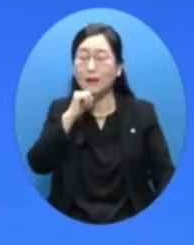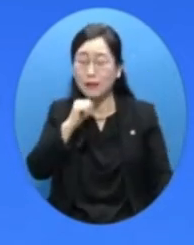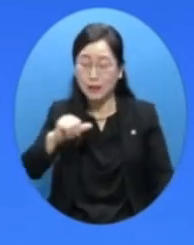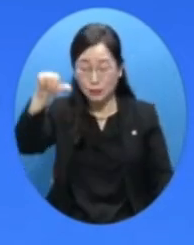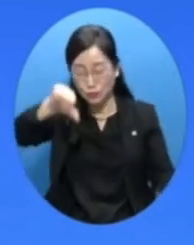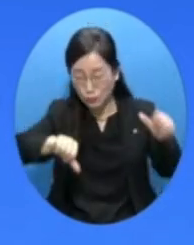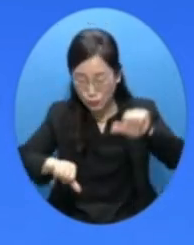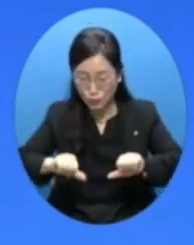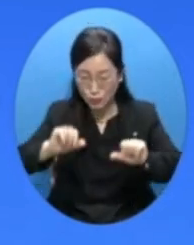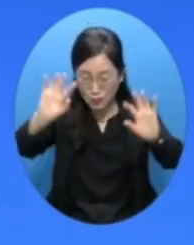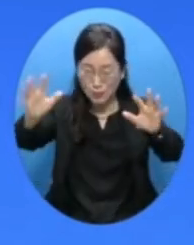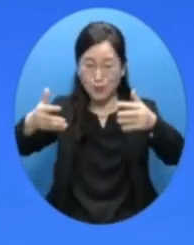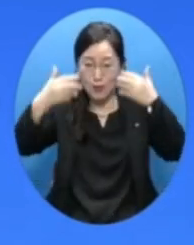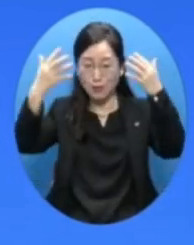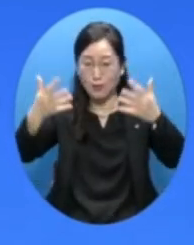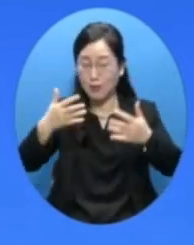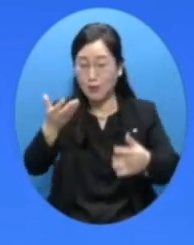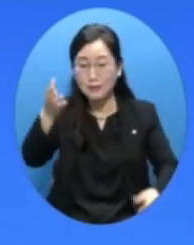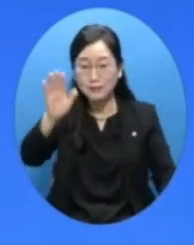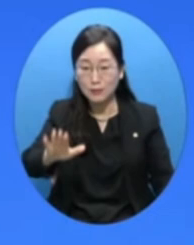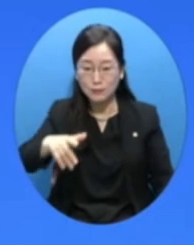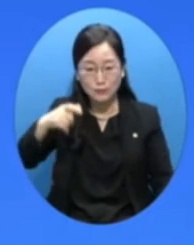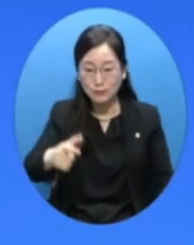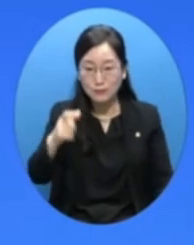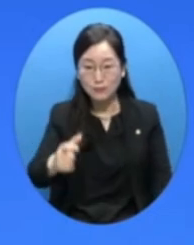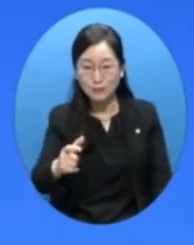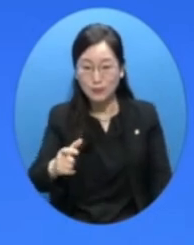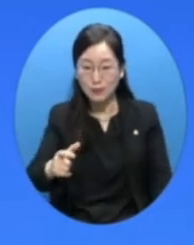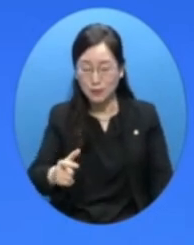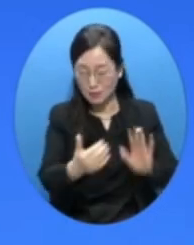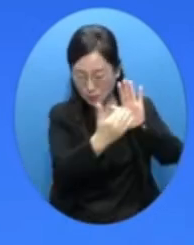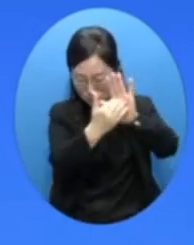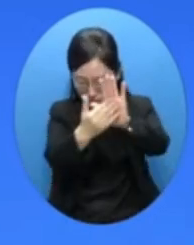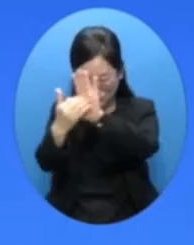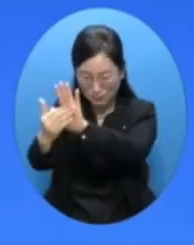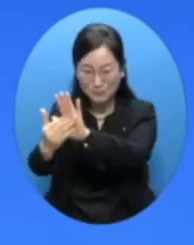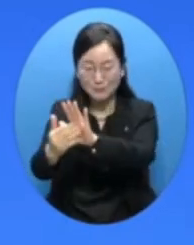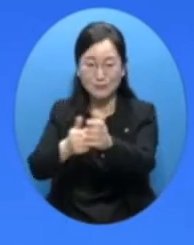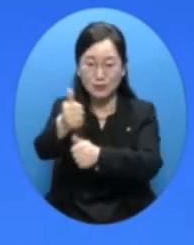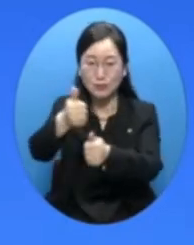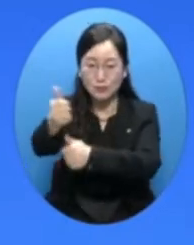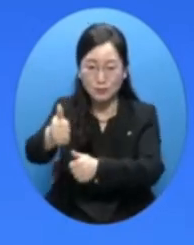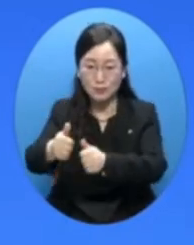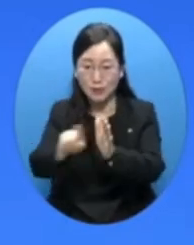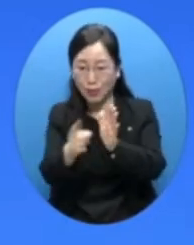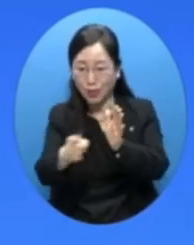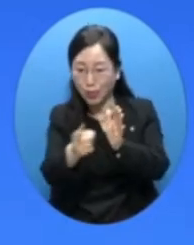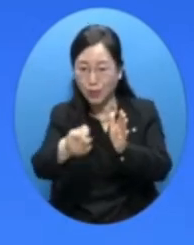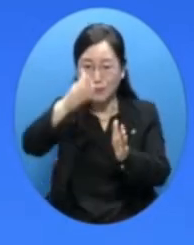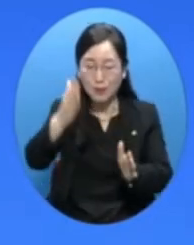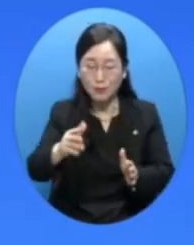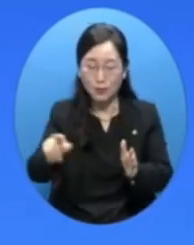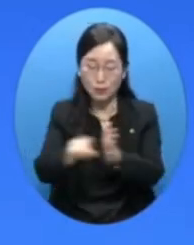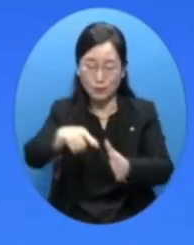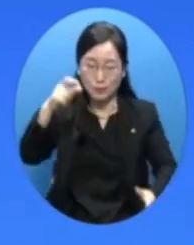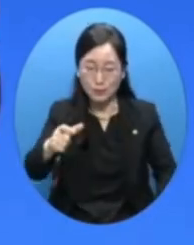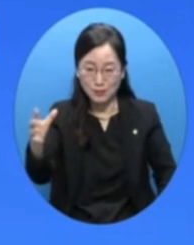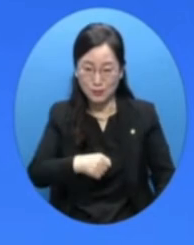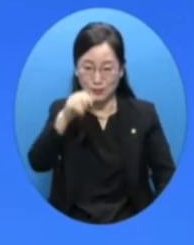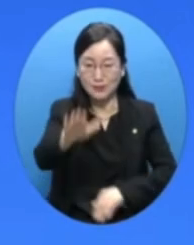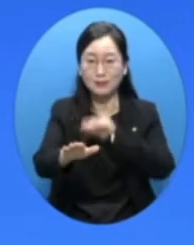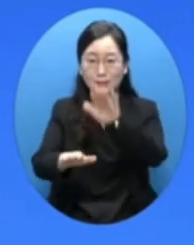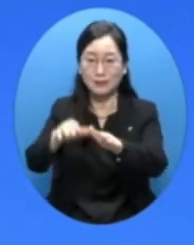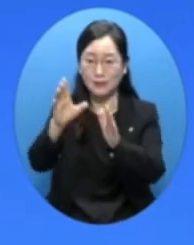불어와도 굳건히 서서 모든 문제의 바람을 이겨내고 흔들림하고 견고한 믿음으로 전진해나갈 때 하나님께서